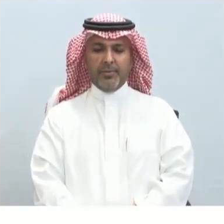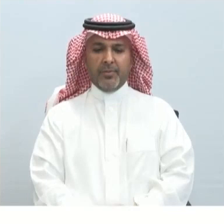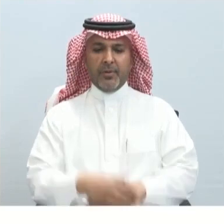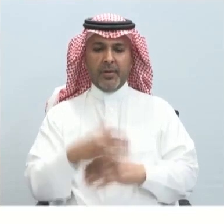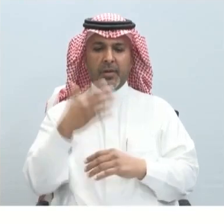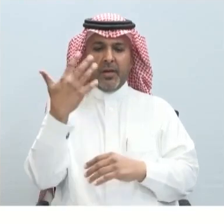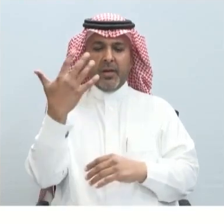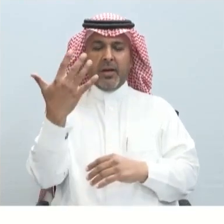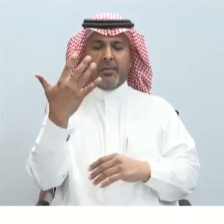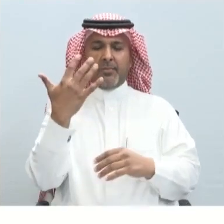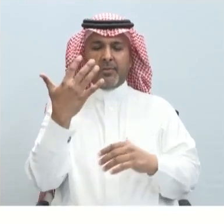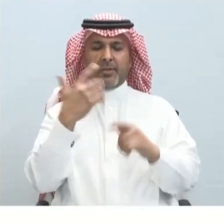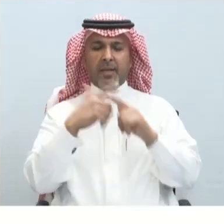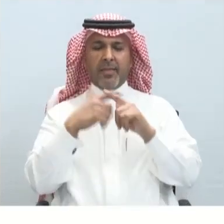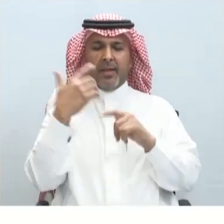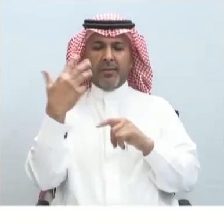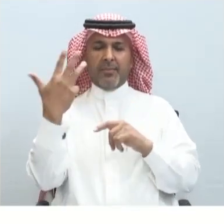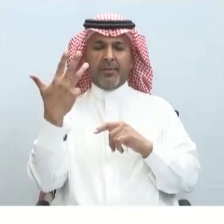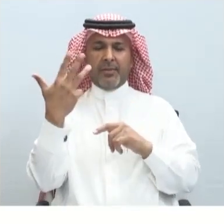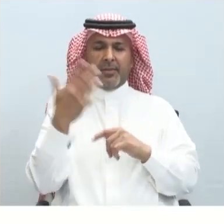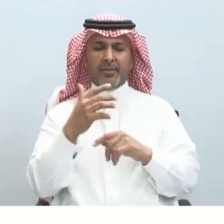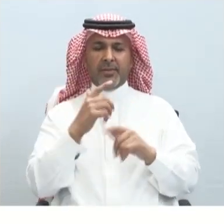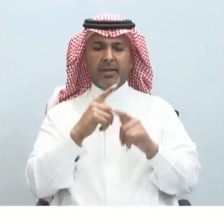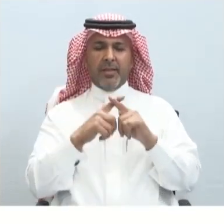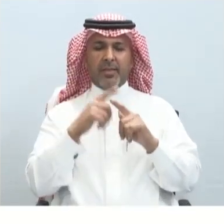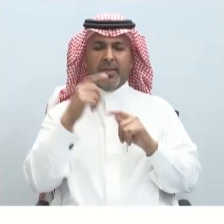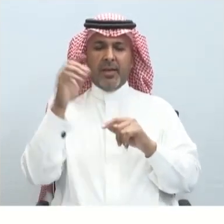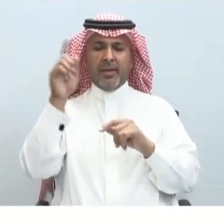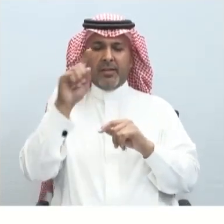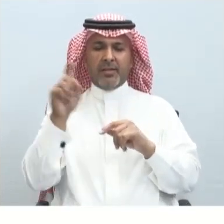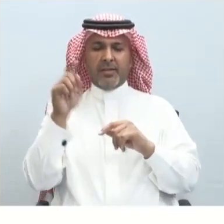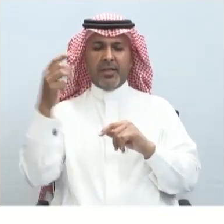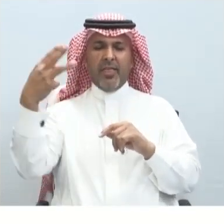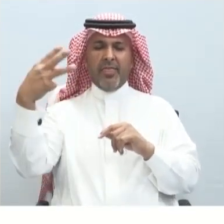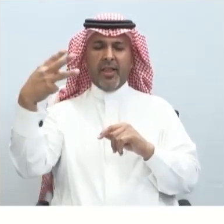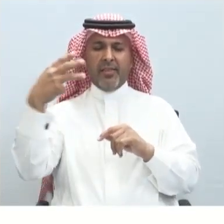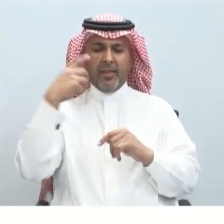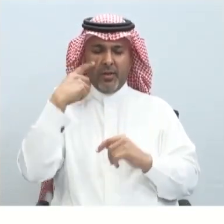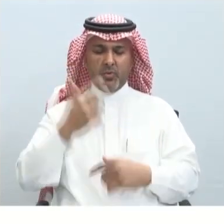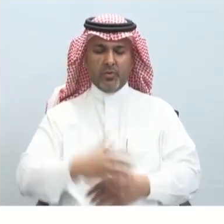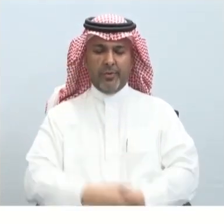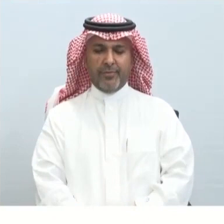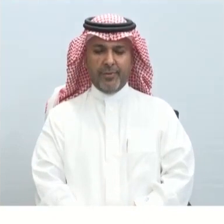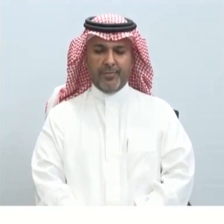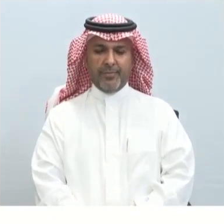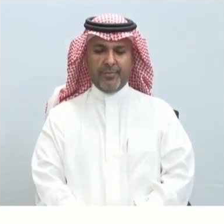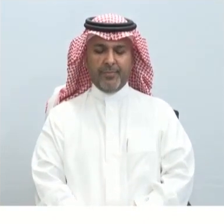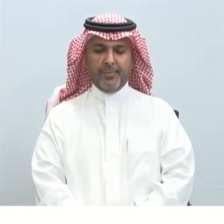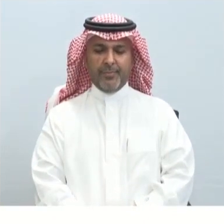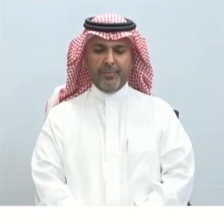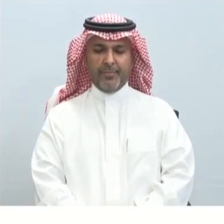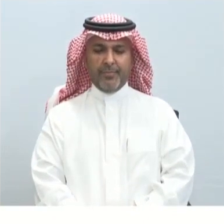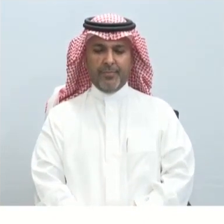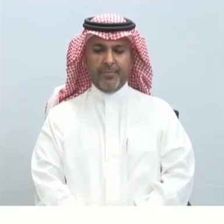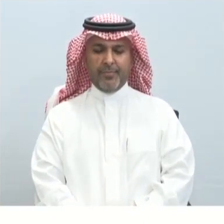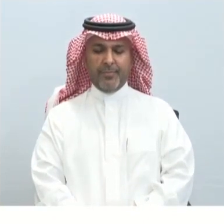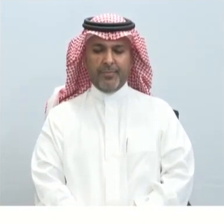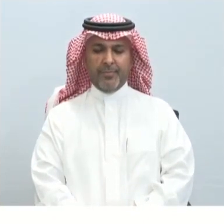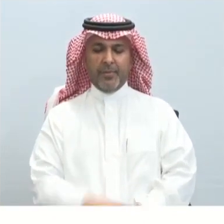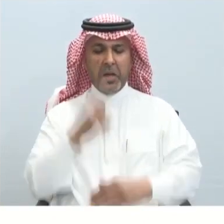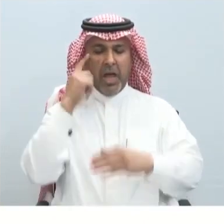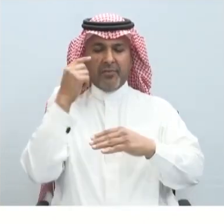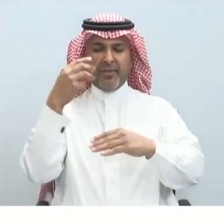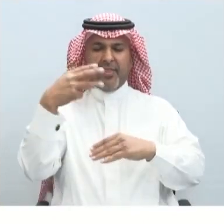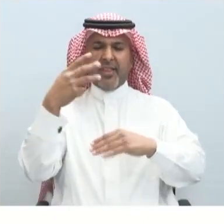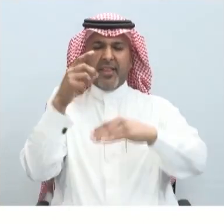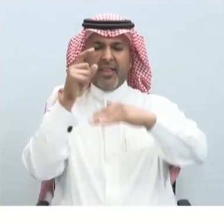فبالتالي بقول تسعه في خمسه في ساين الثلاثين درجه زائد الثلاثين طبعا نصف